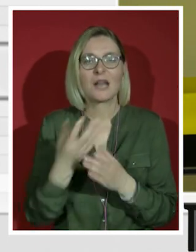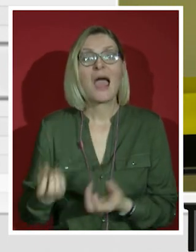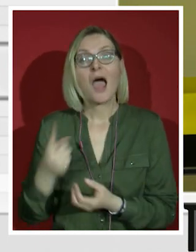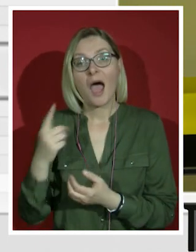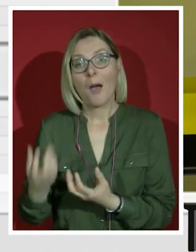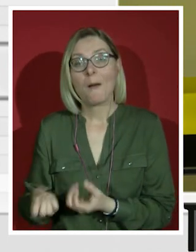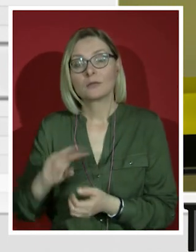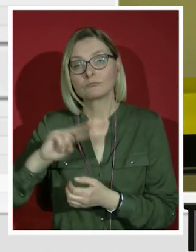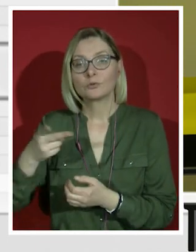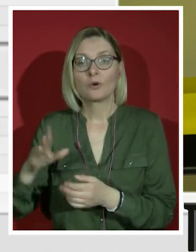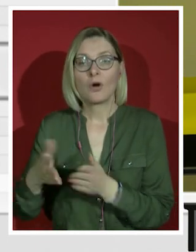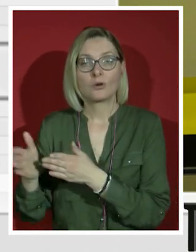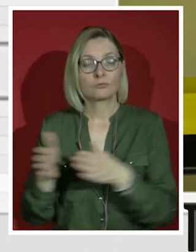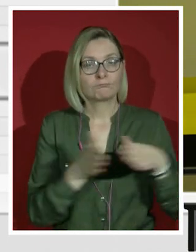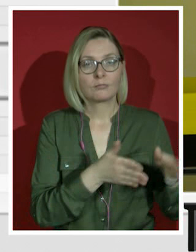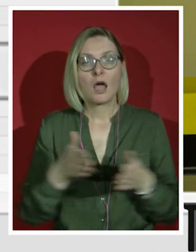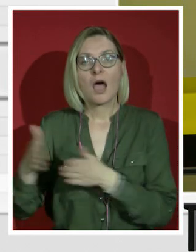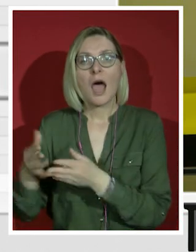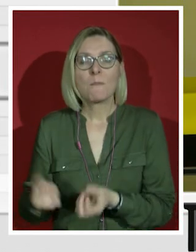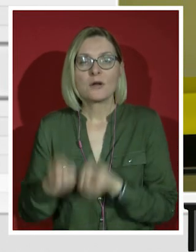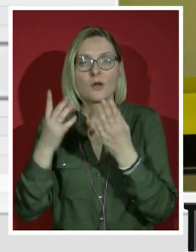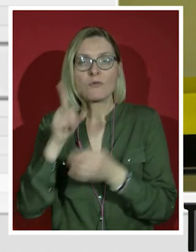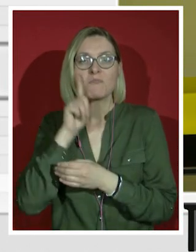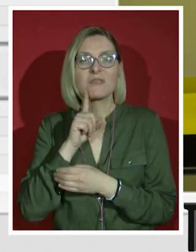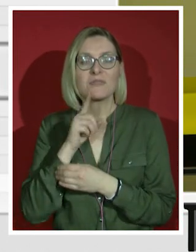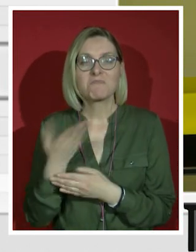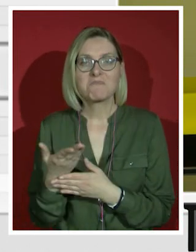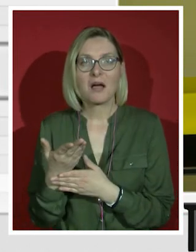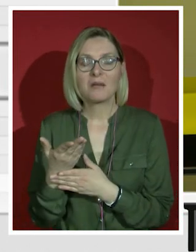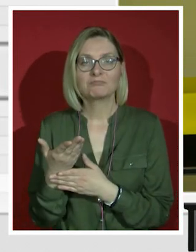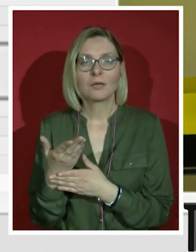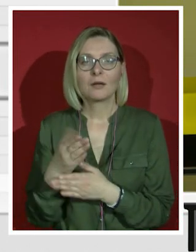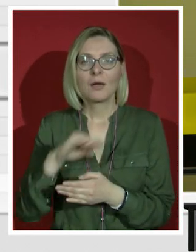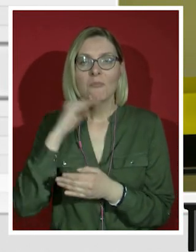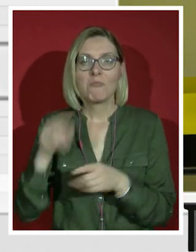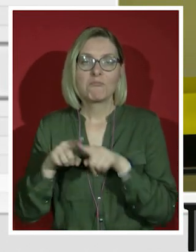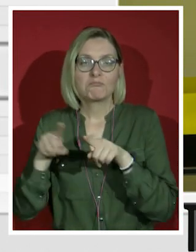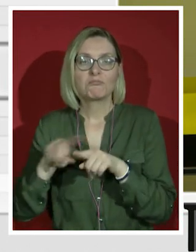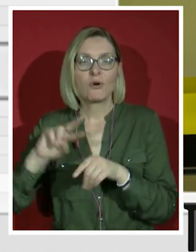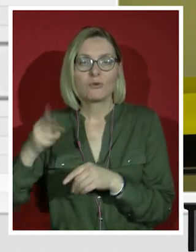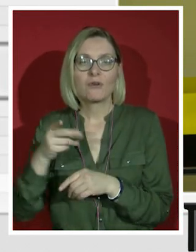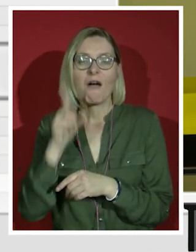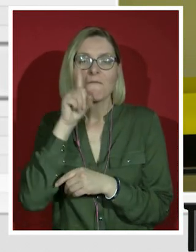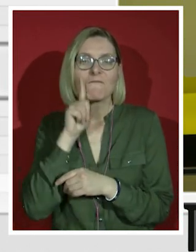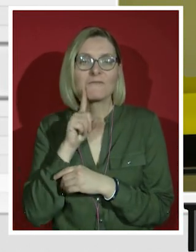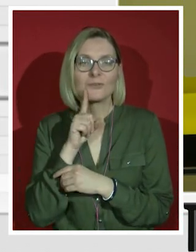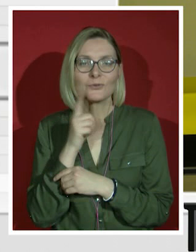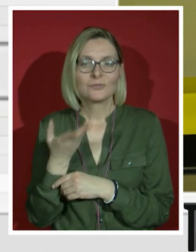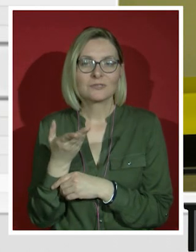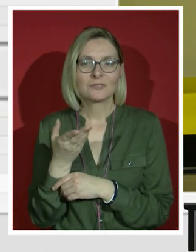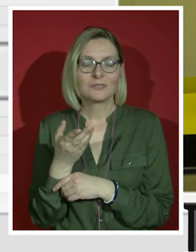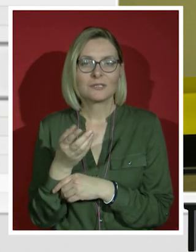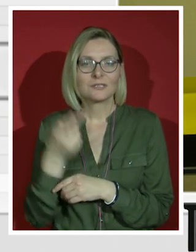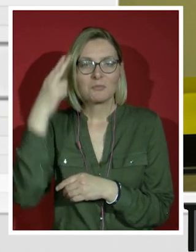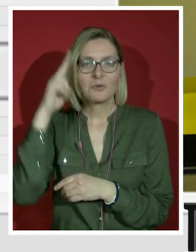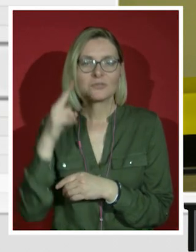има доминантен вкус на поднебиото каде некоја состојка е карактеристична. Има некој соодветен